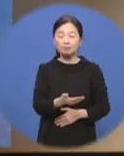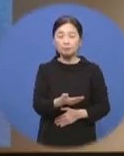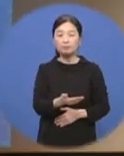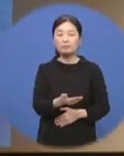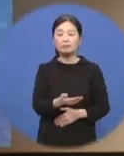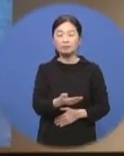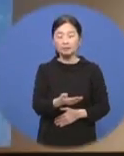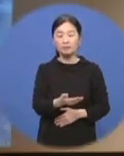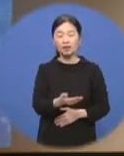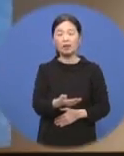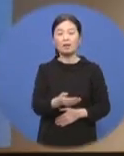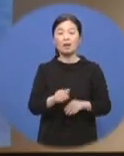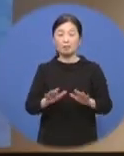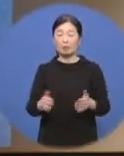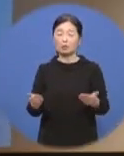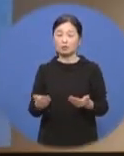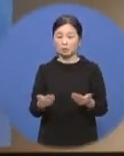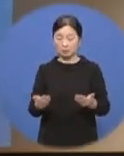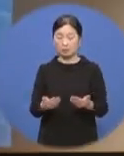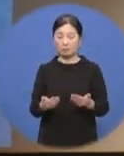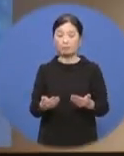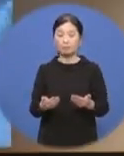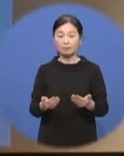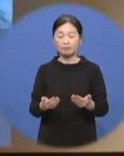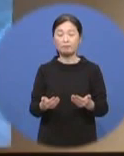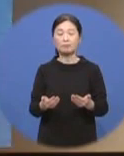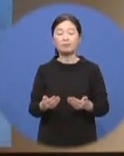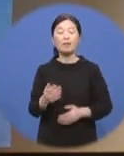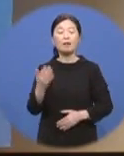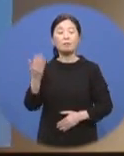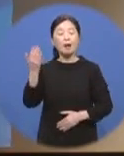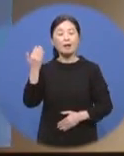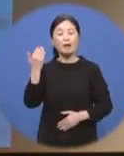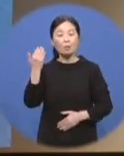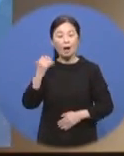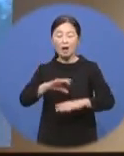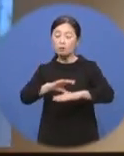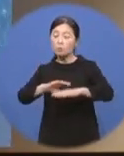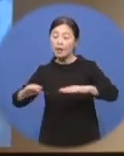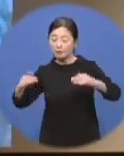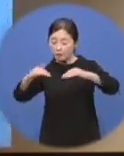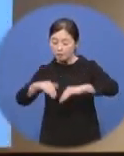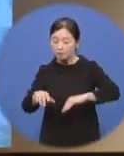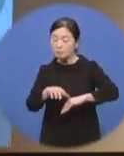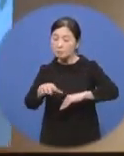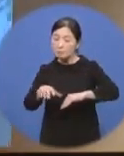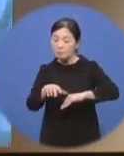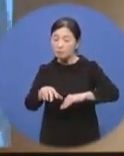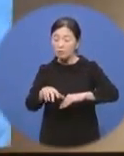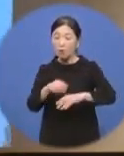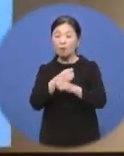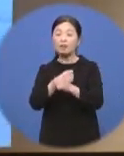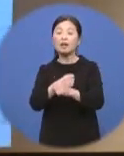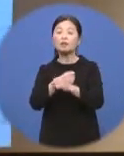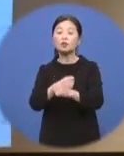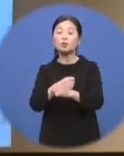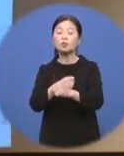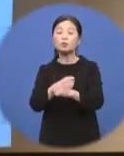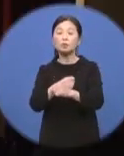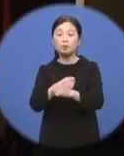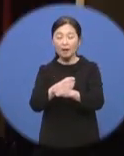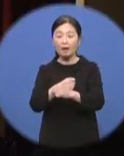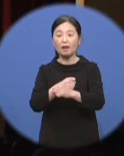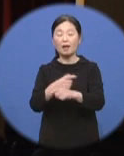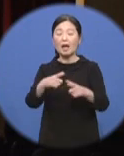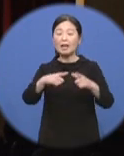に、2007年にはプレート沈み込み帯における負荷作用の研究で、日本学士院賞を受